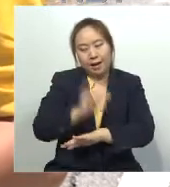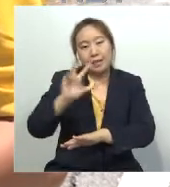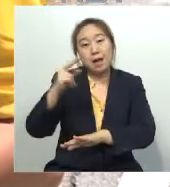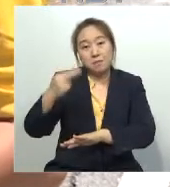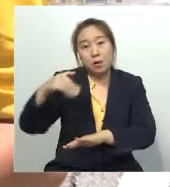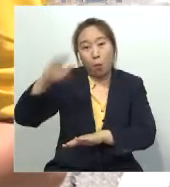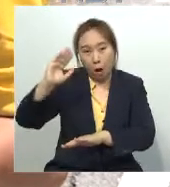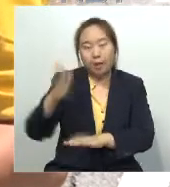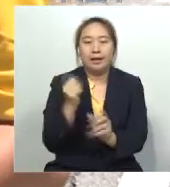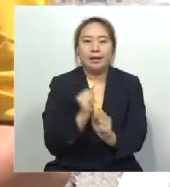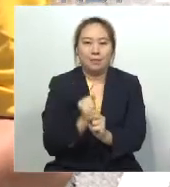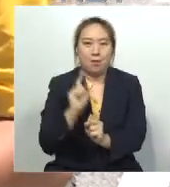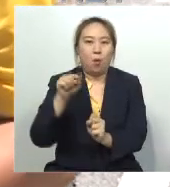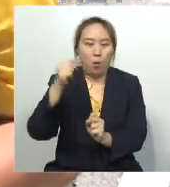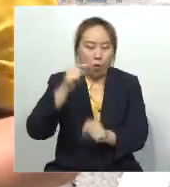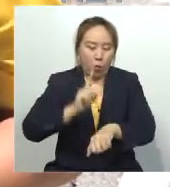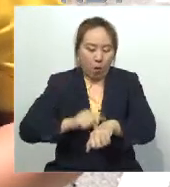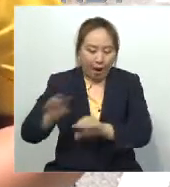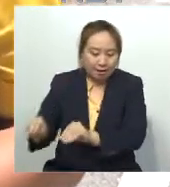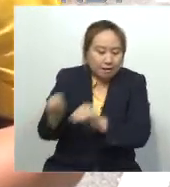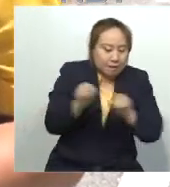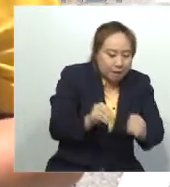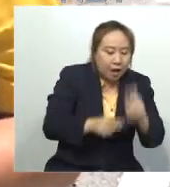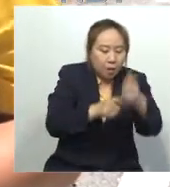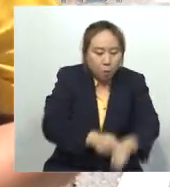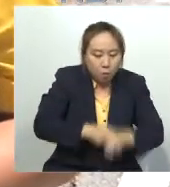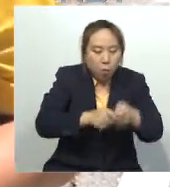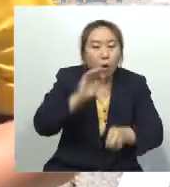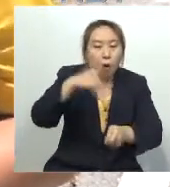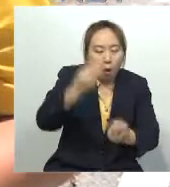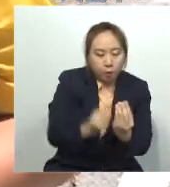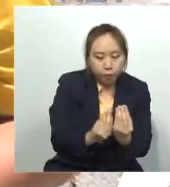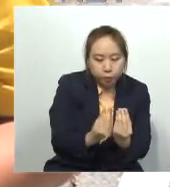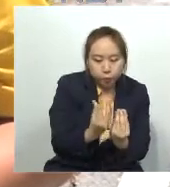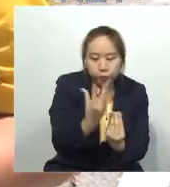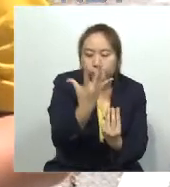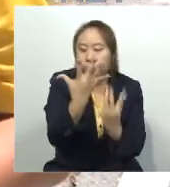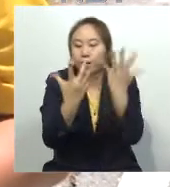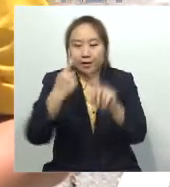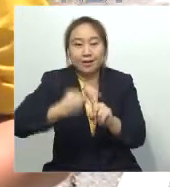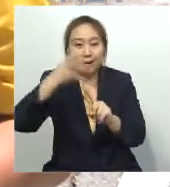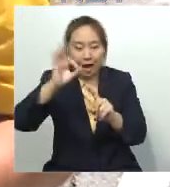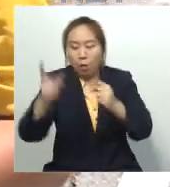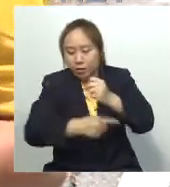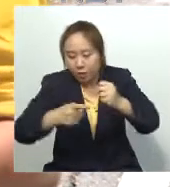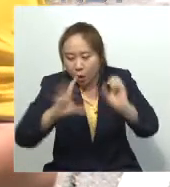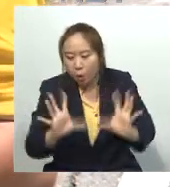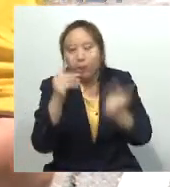เราก็ดำเนินการที่ปลูกในเงื่อนไขของเวลาเหล่านี้นะครับก็จะสามารถจะเก็บเกี่ยวได้ใน15กันยา